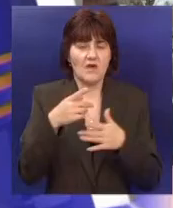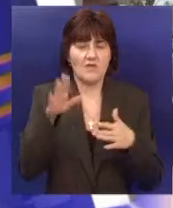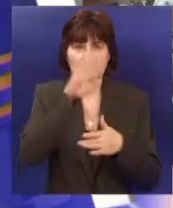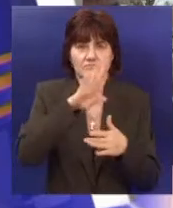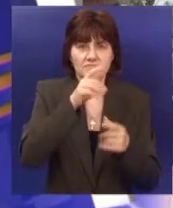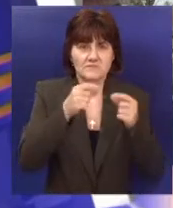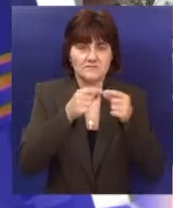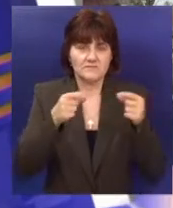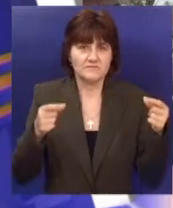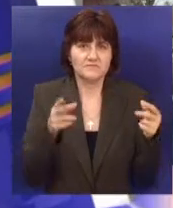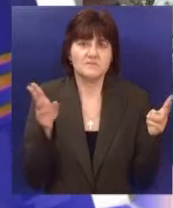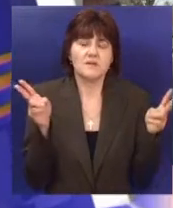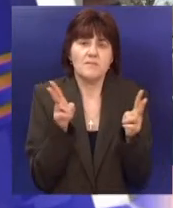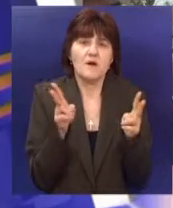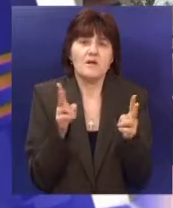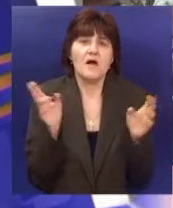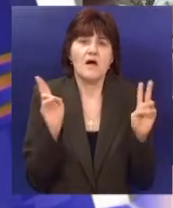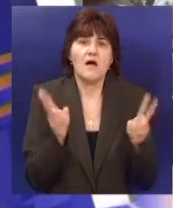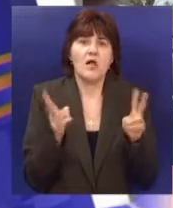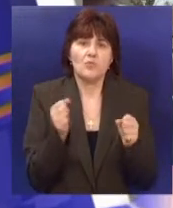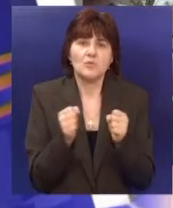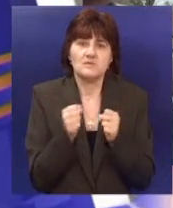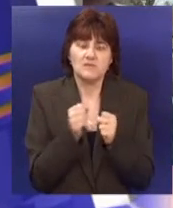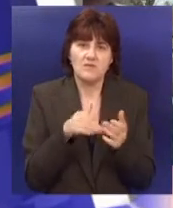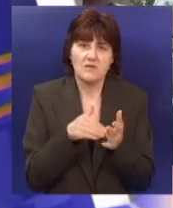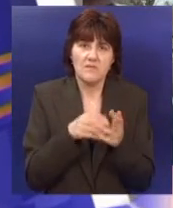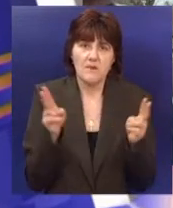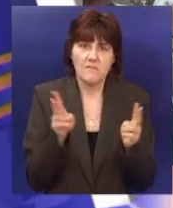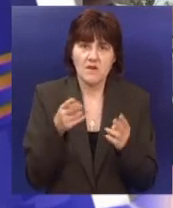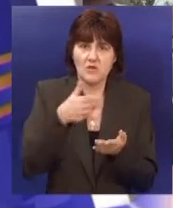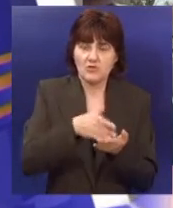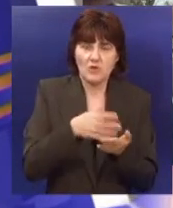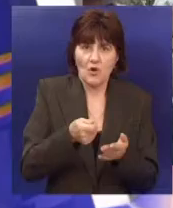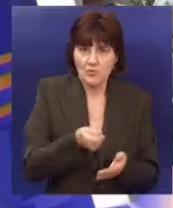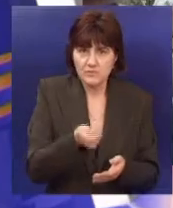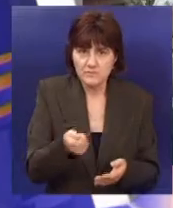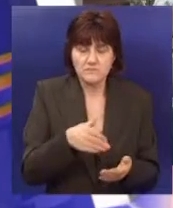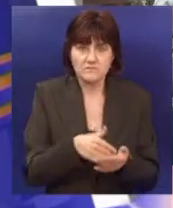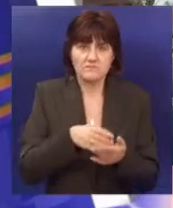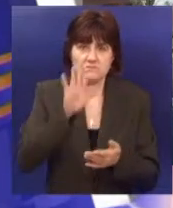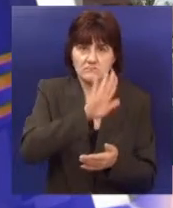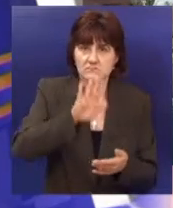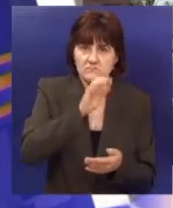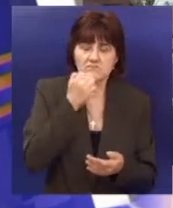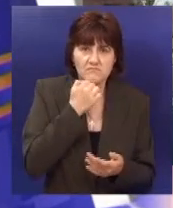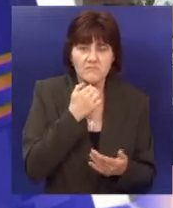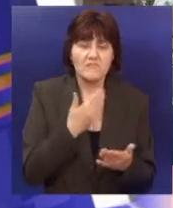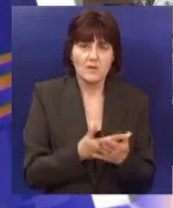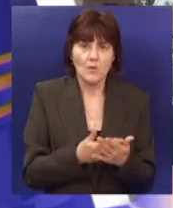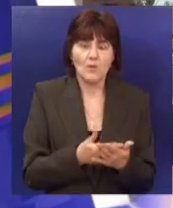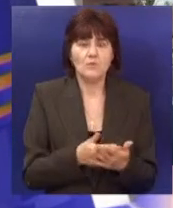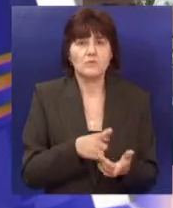fasade uz pomoć države. I plaćam se neće biti dovoljno sredstava iz ovoga projekta, ali ono što imamo kao obećanje i od strane evropskih fondova, od strane